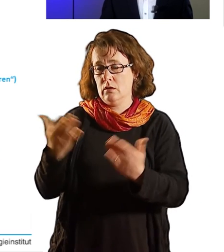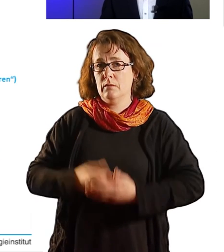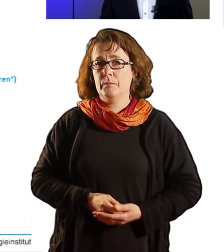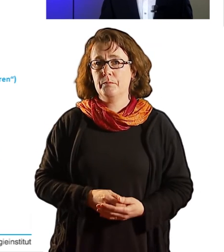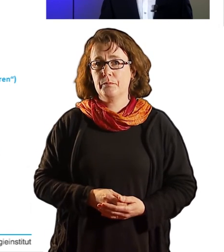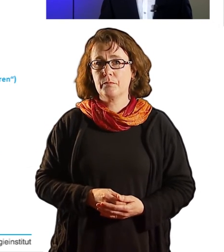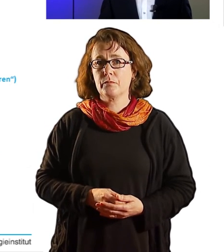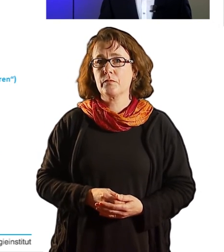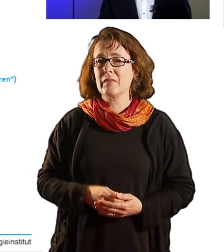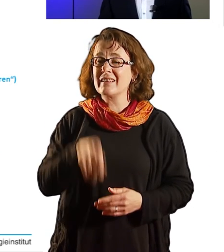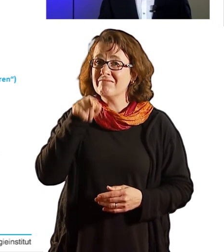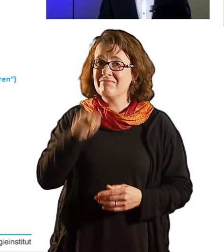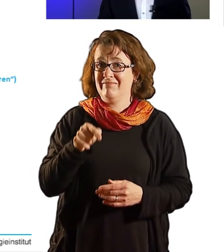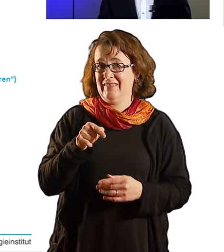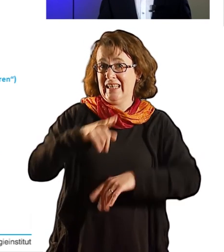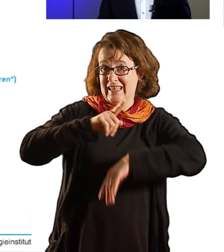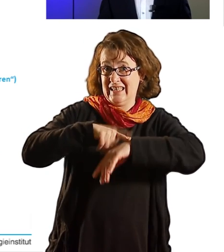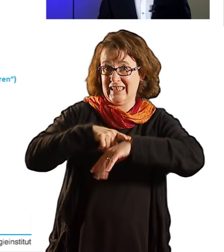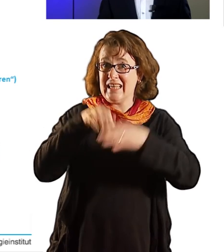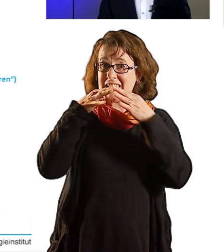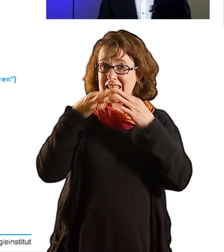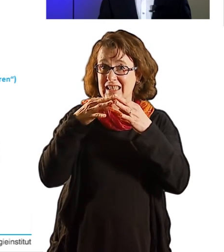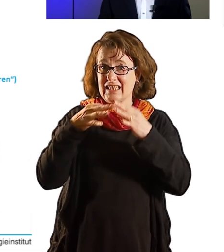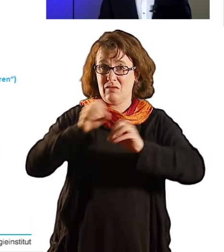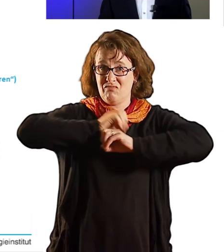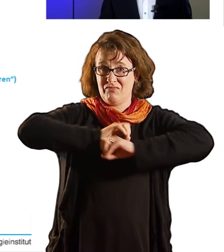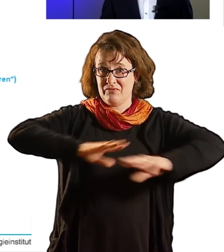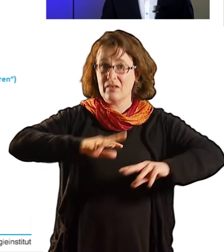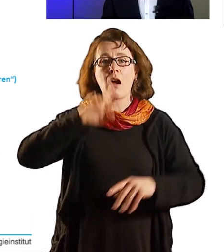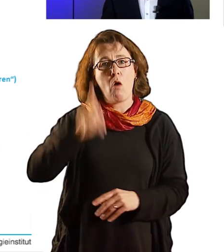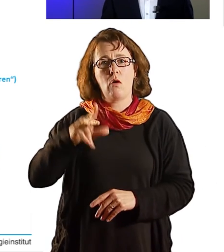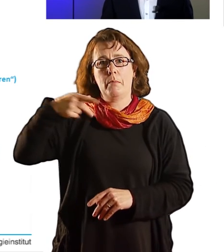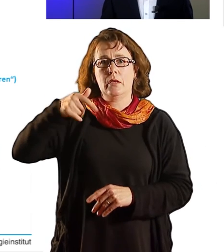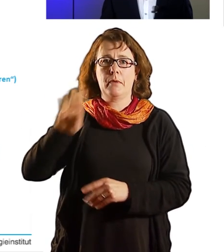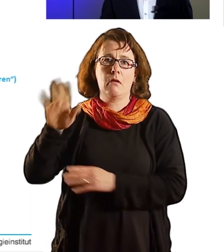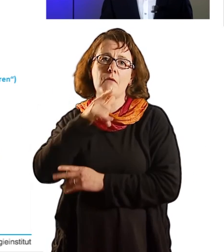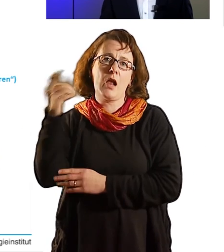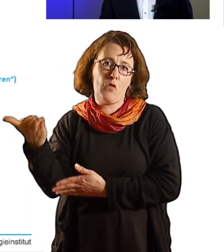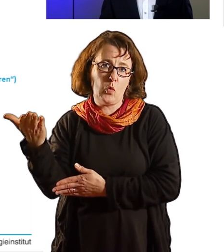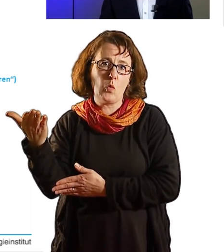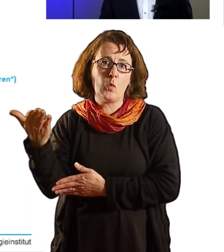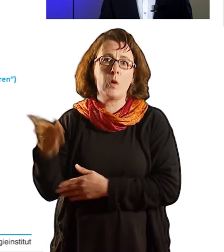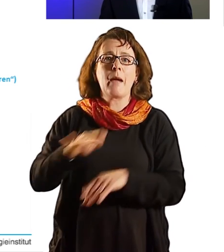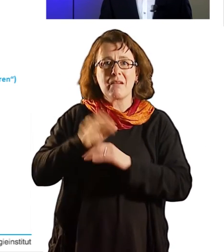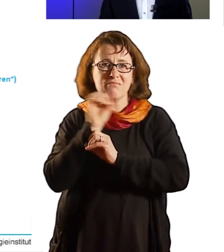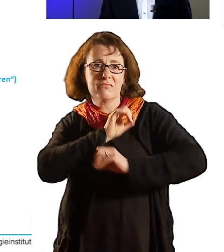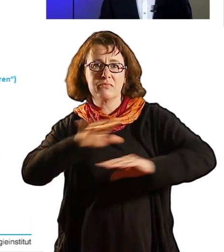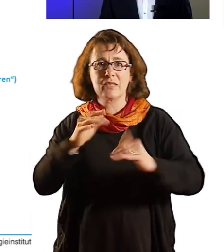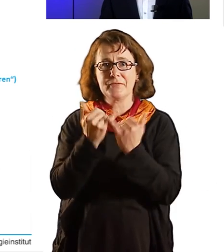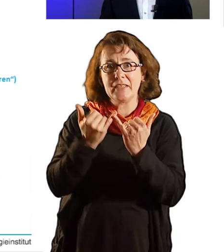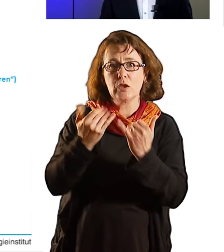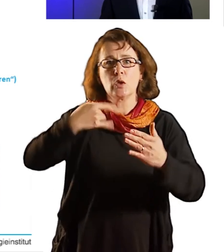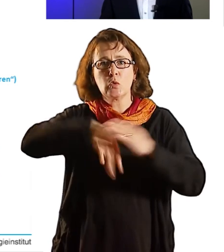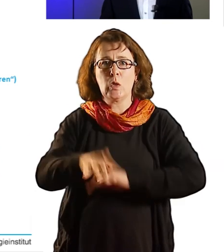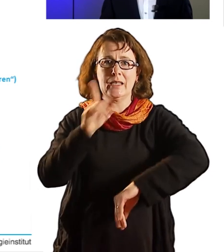Zeitinformationen. Für die hochgenaue Verbreitung der gesetzlichen Zeit in Deutschland ist ebenfalls die PTB verantwortlich. Die Verbreitung erfolgt zum Beispiel